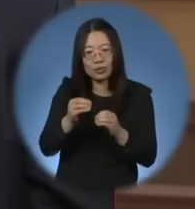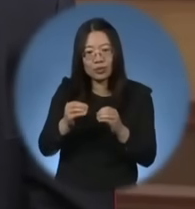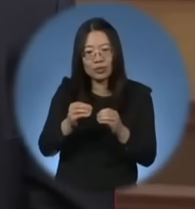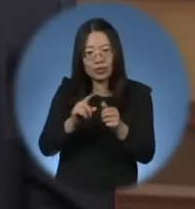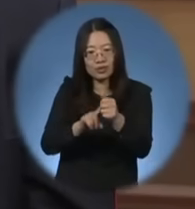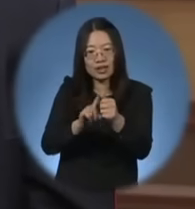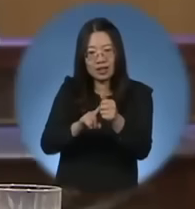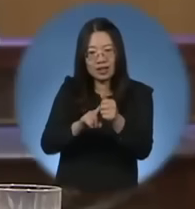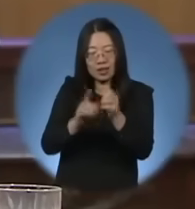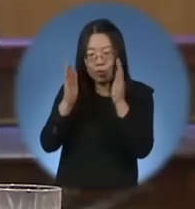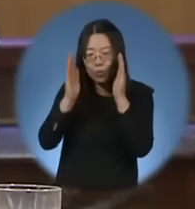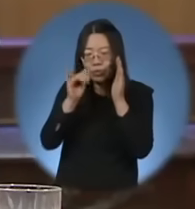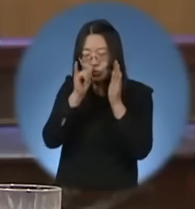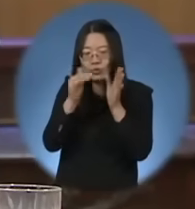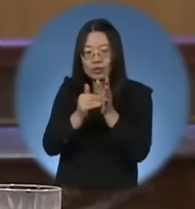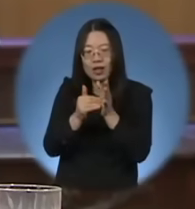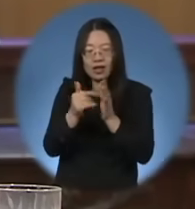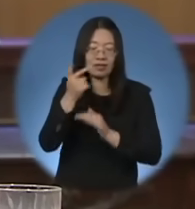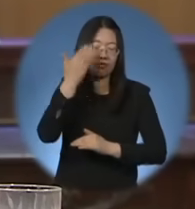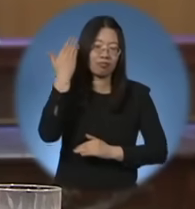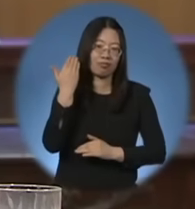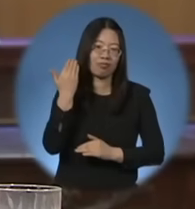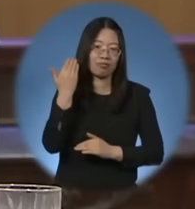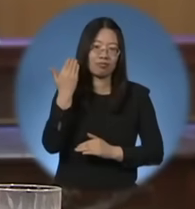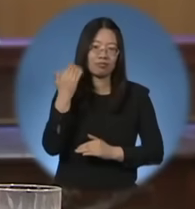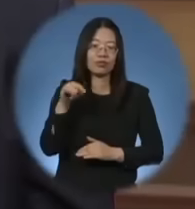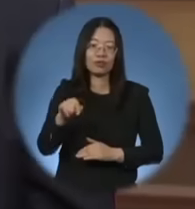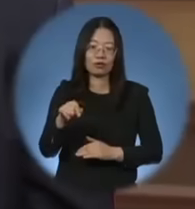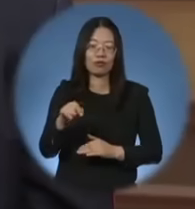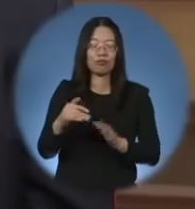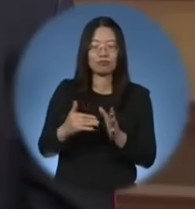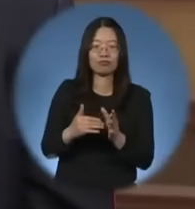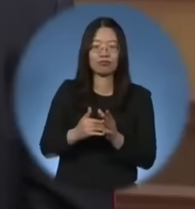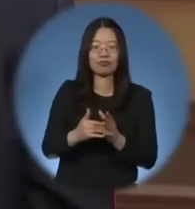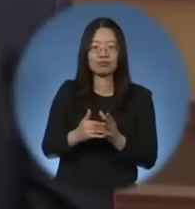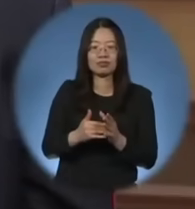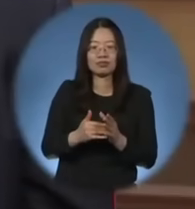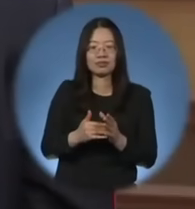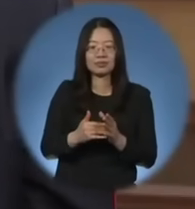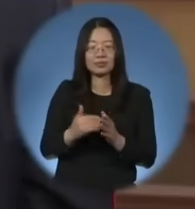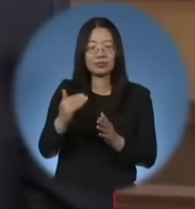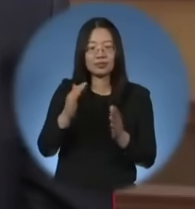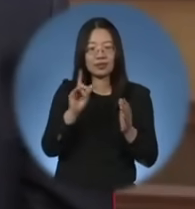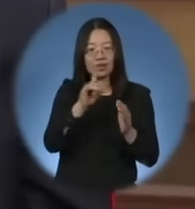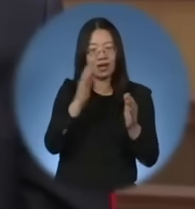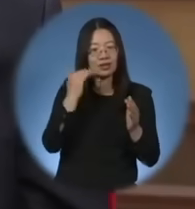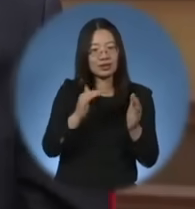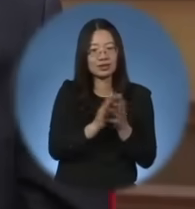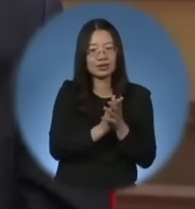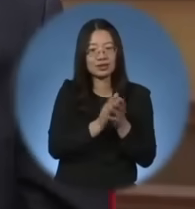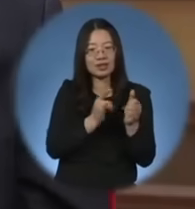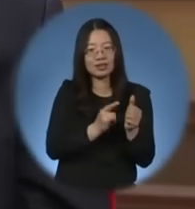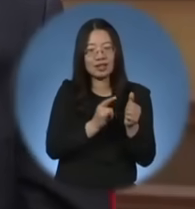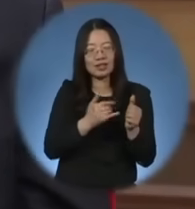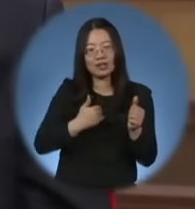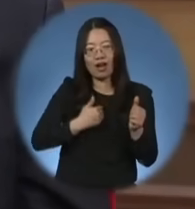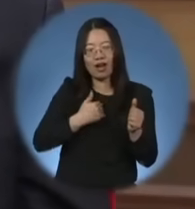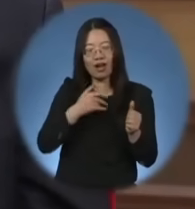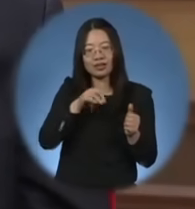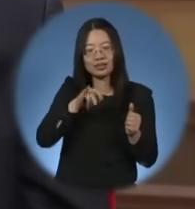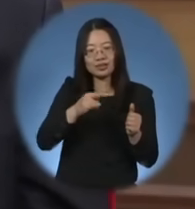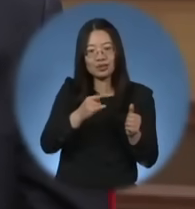대상으로 공부해요 대상으로만 이것이다 난 어떤 한국 친구에게 시조를 저